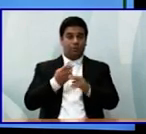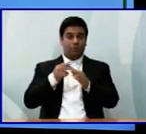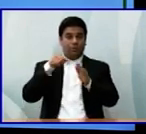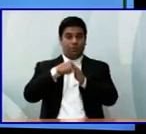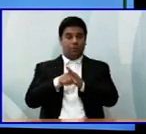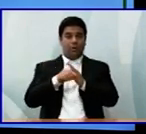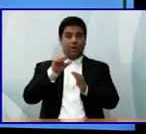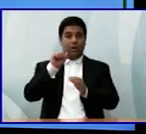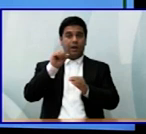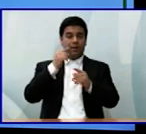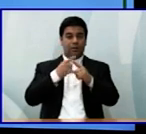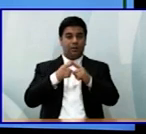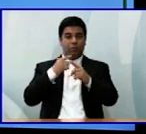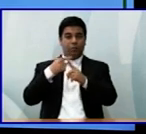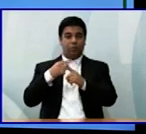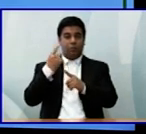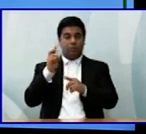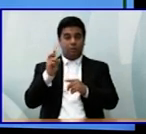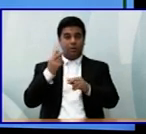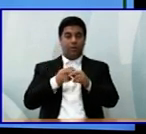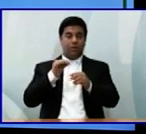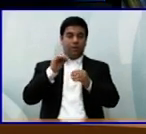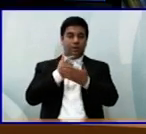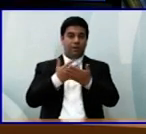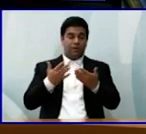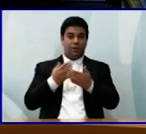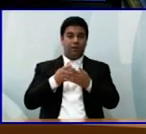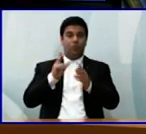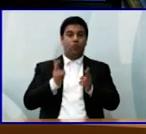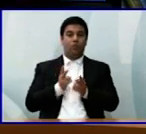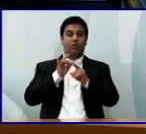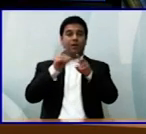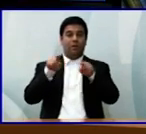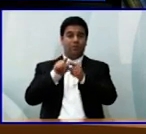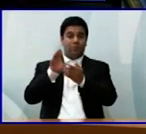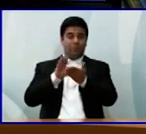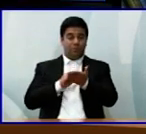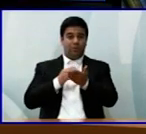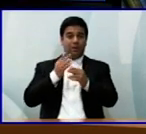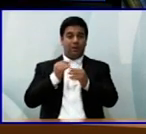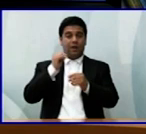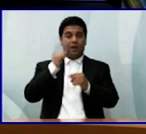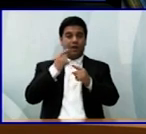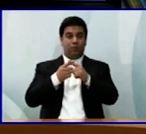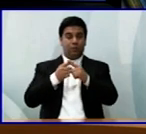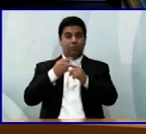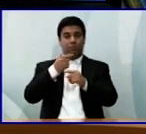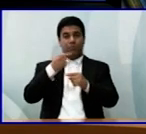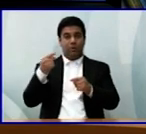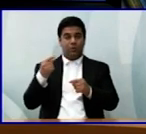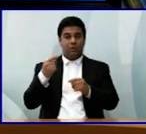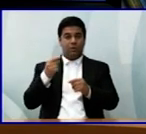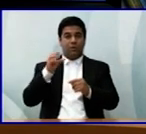Ya'ni ax plus b barobar cx plus d. Yoki bo'lmasa ax plus b barobar